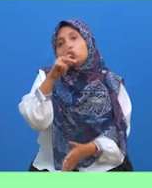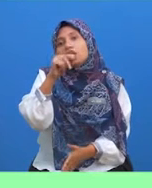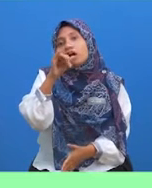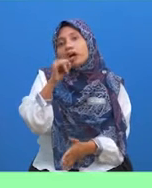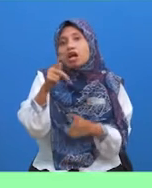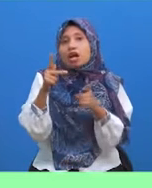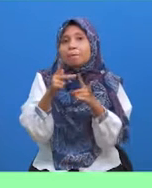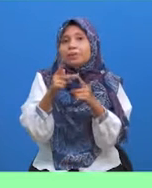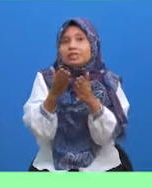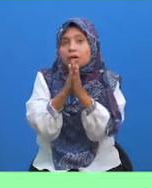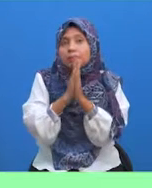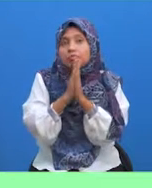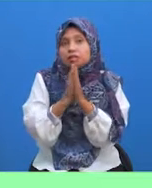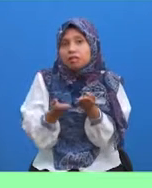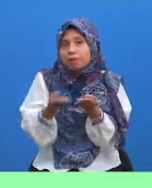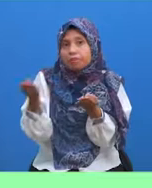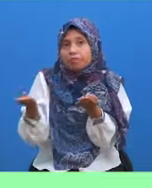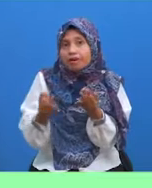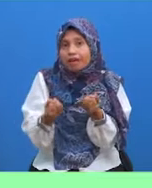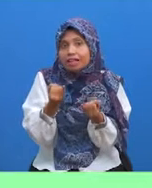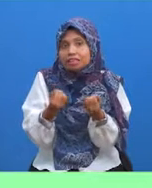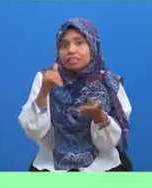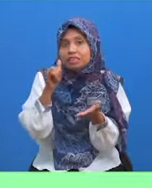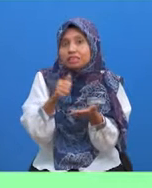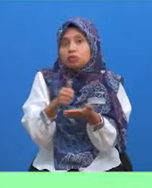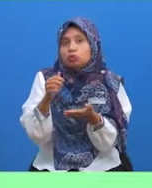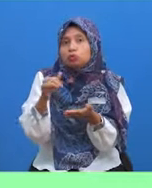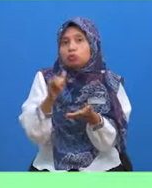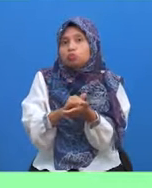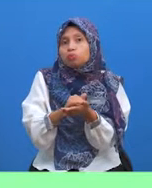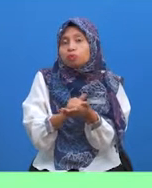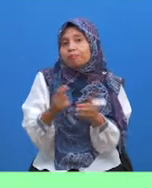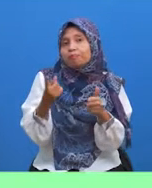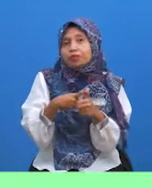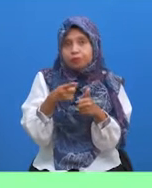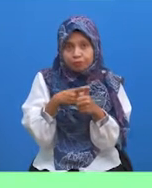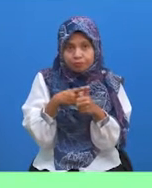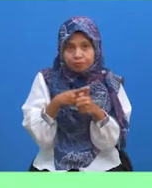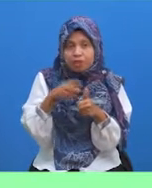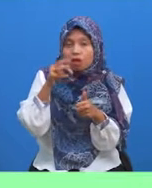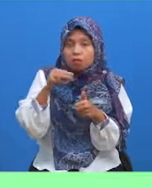atas permintaan barang Anjay yaitu yang pertama murid perlu